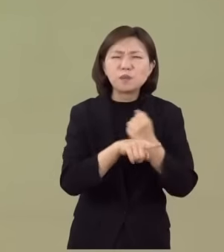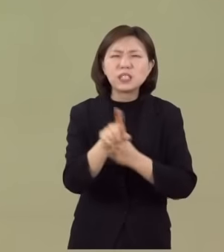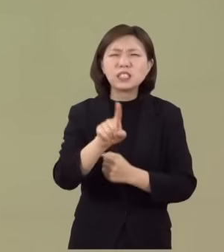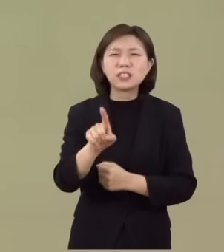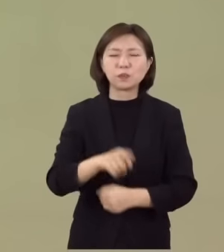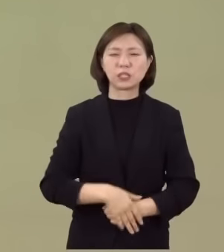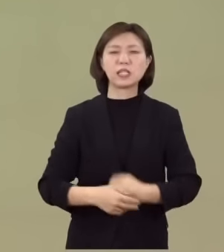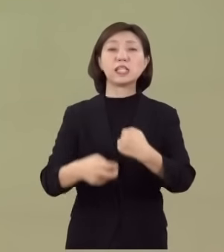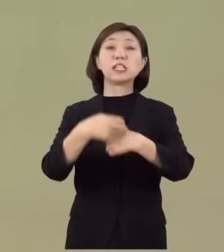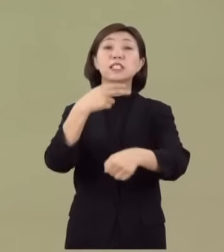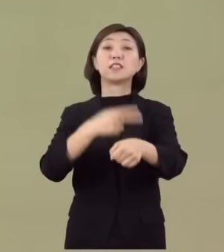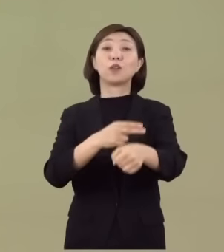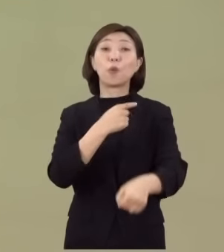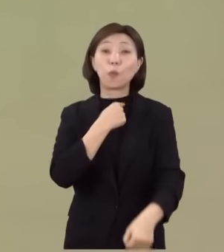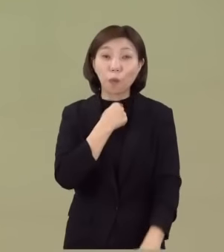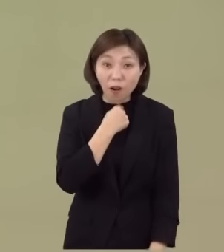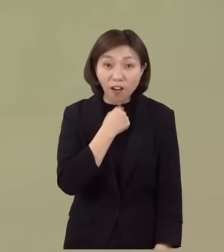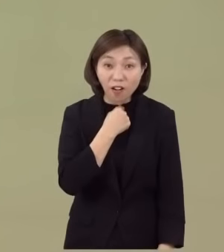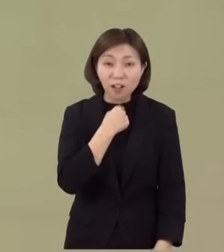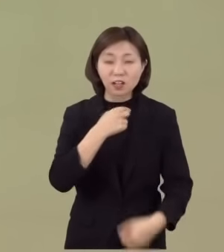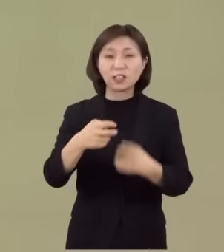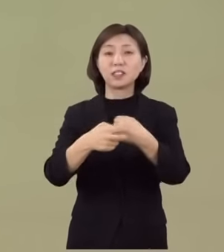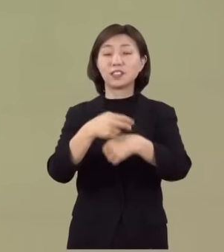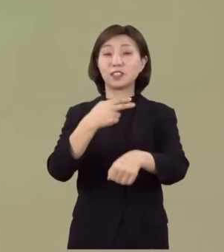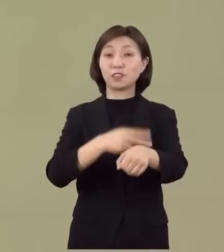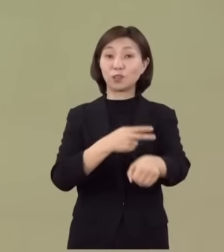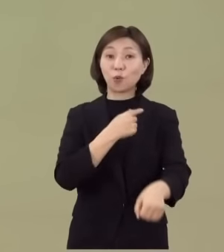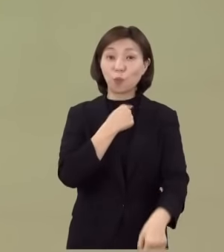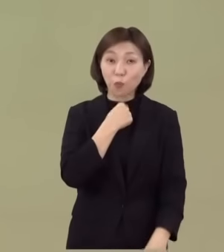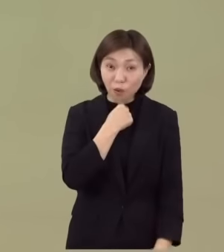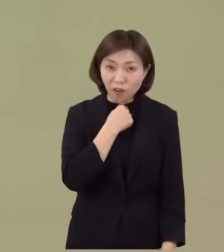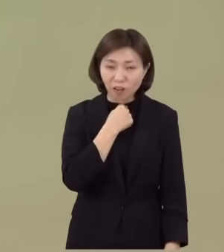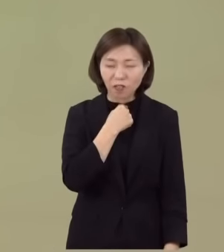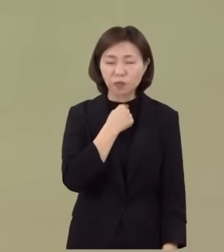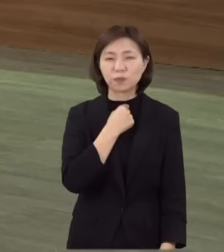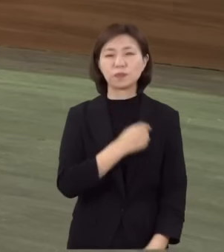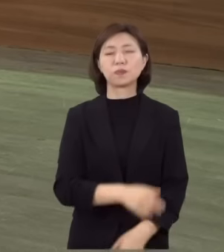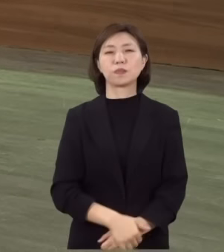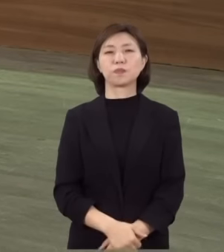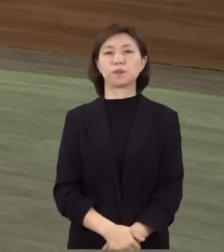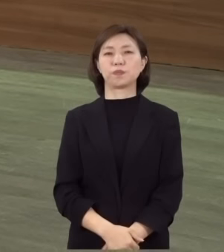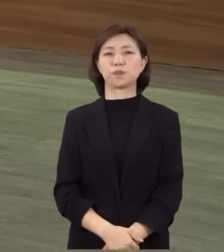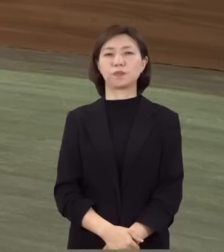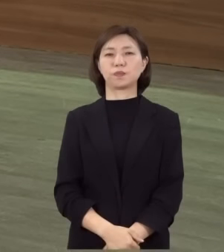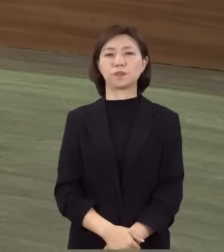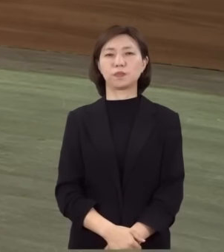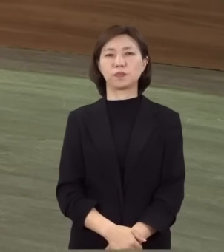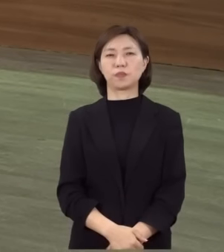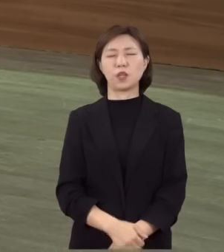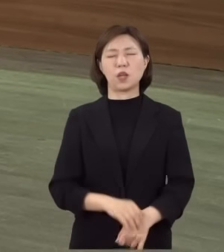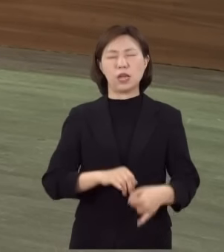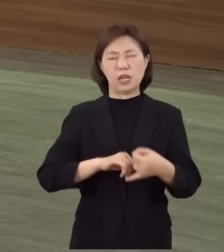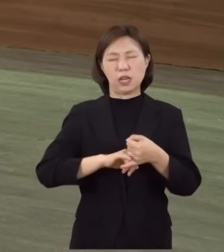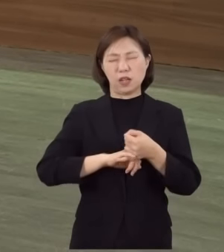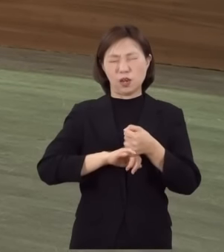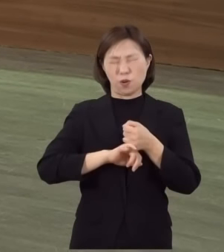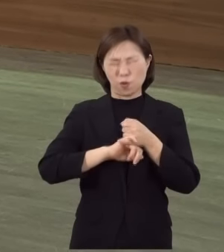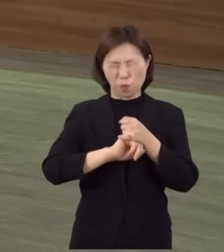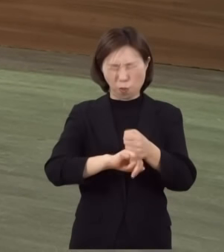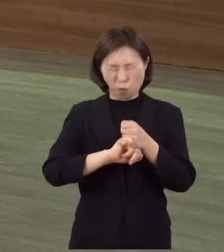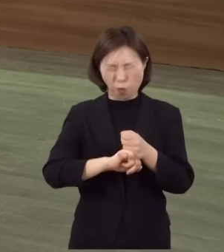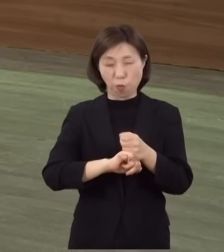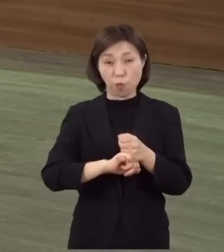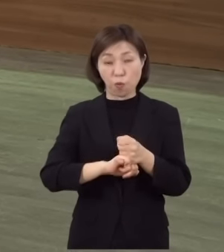되고자 한다면 의수를 배워서 의사가 되고자 한다면 반드시